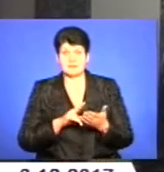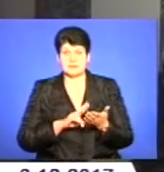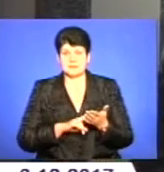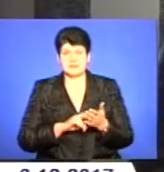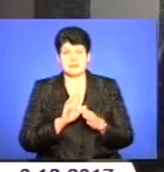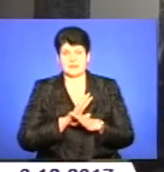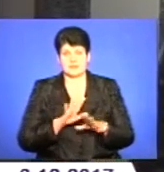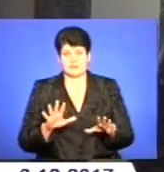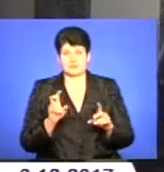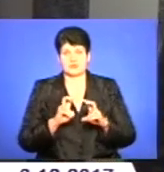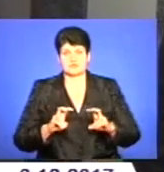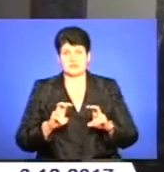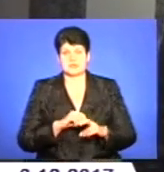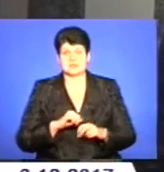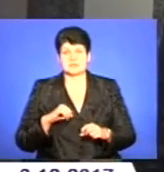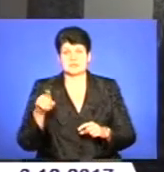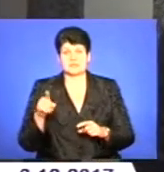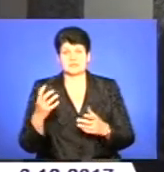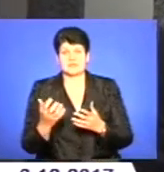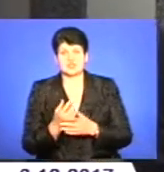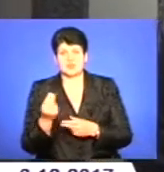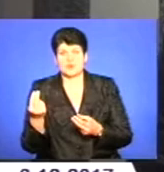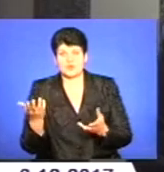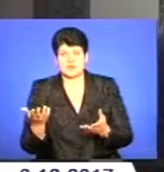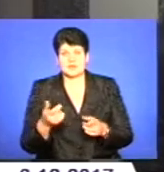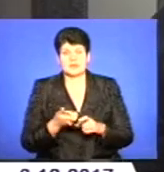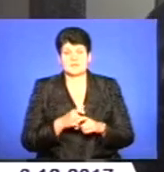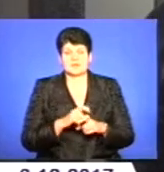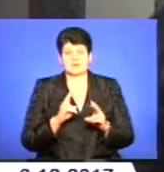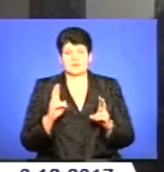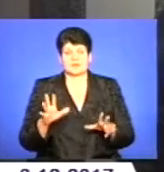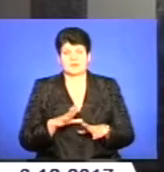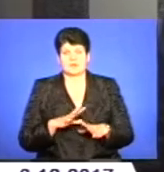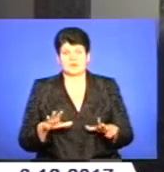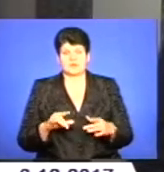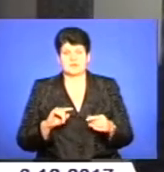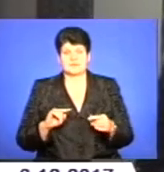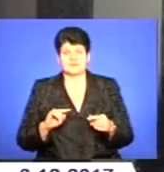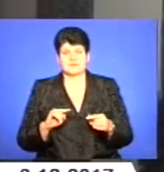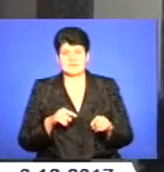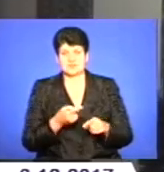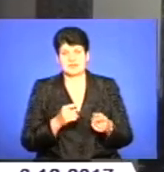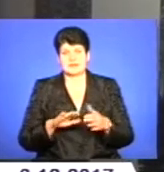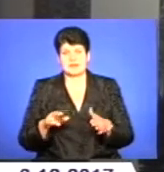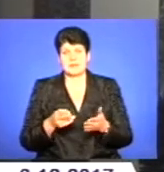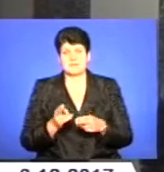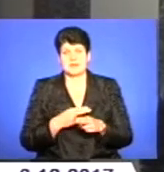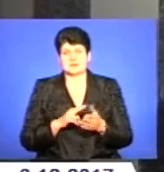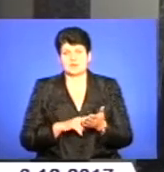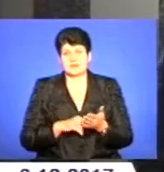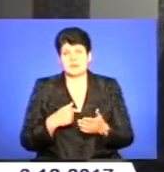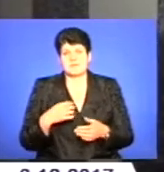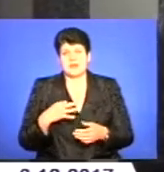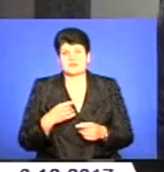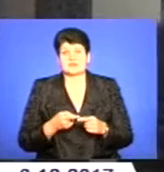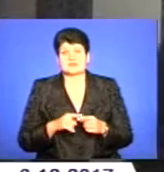будуть розбиратися між собою. Що вони там знайшли гроші, і більше ніхто не буде зачіпати дітей без прописки. Справді нам байдуже, як вони